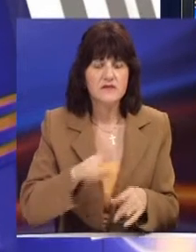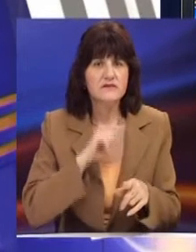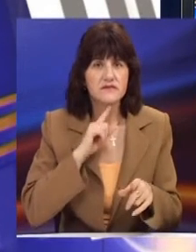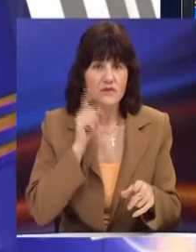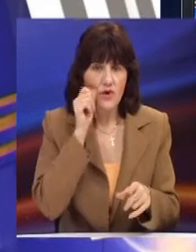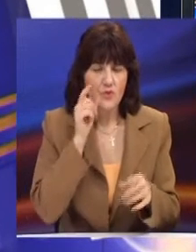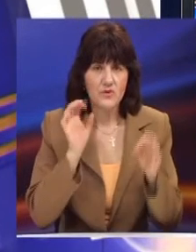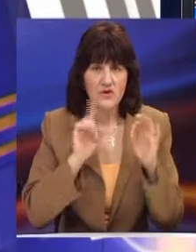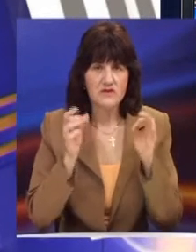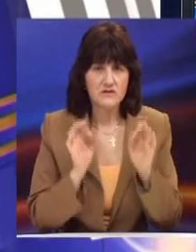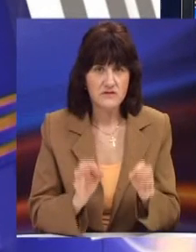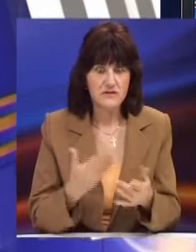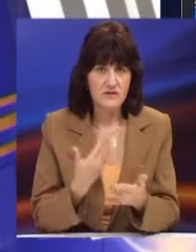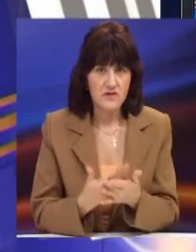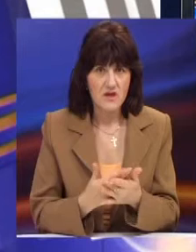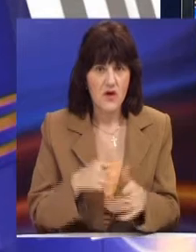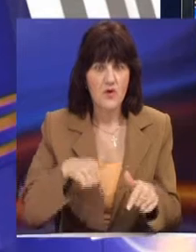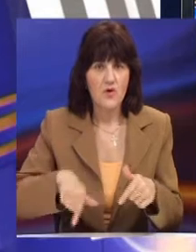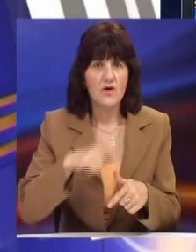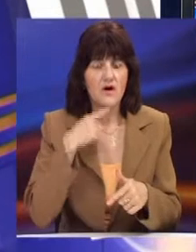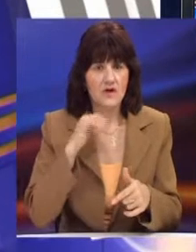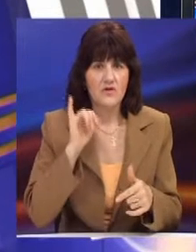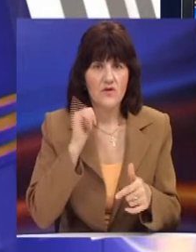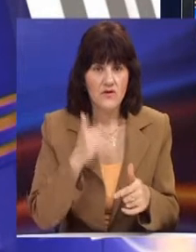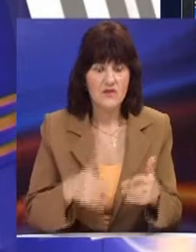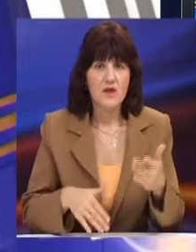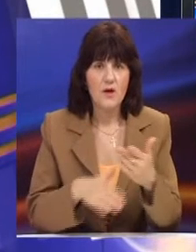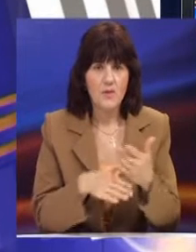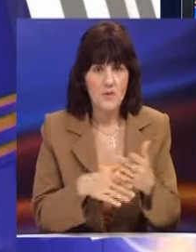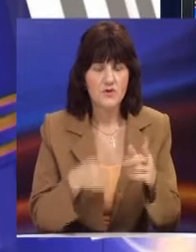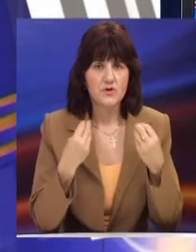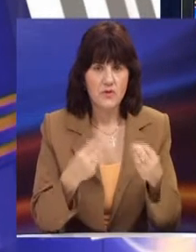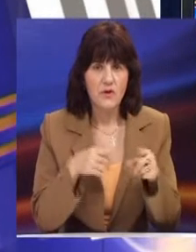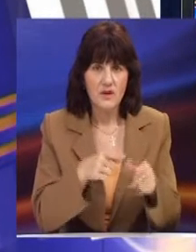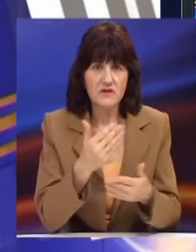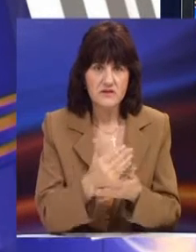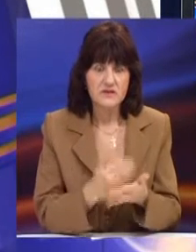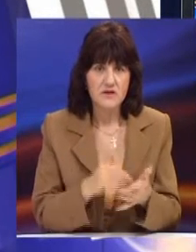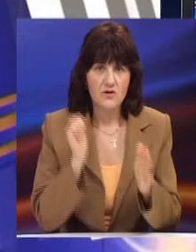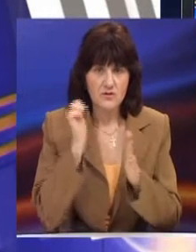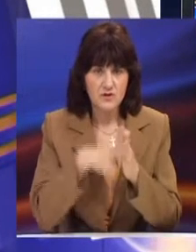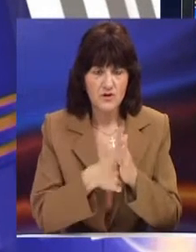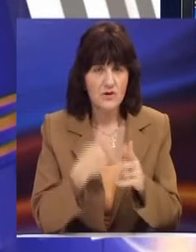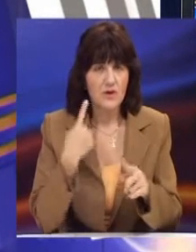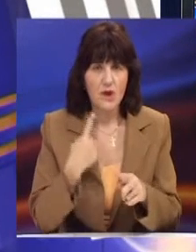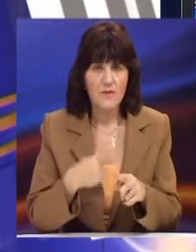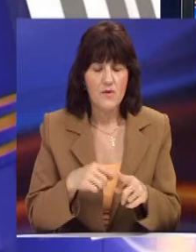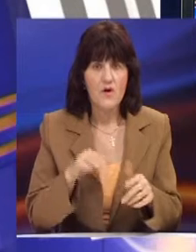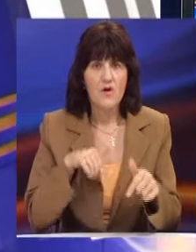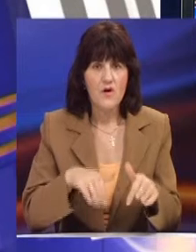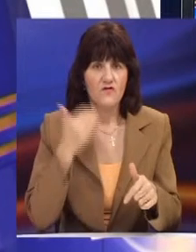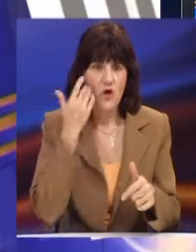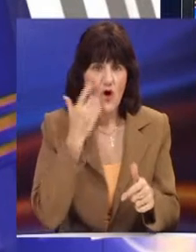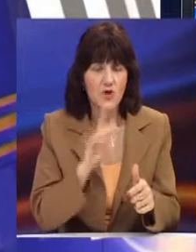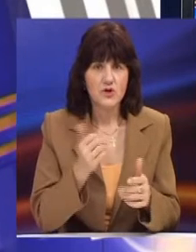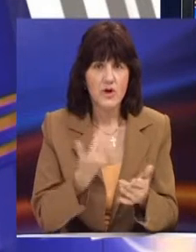bezbednost građana. U Direkciji za izgradnju grada kažu da podržavaju ovakvu izmenu Krivičnog zakona i nadaju se da će pooštravanjem kazni